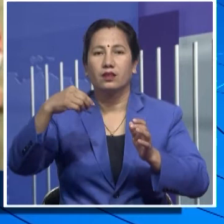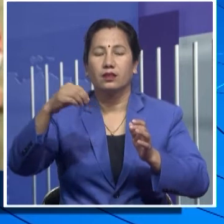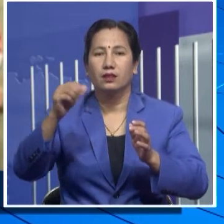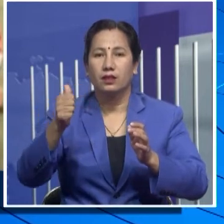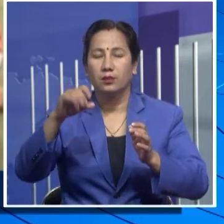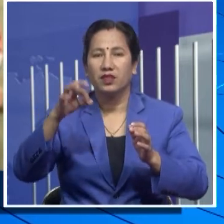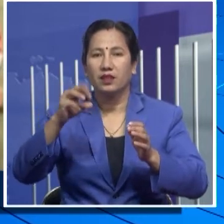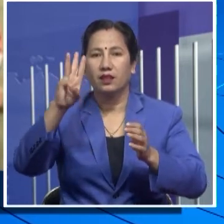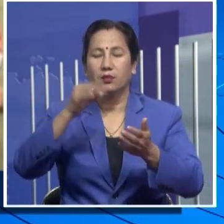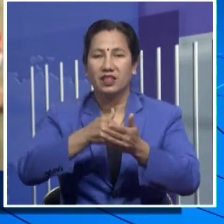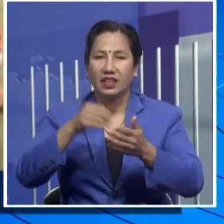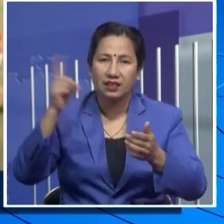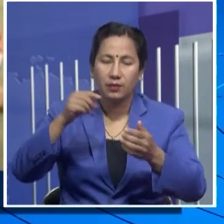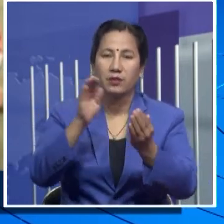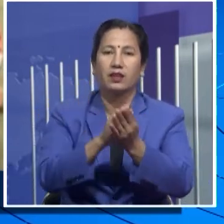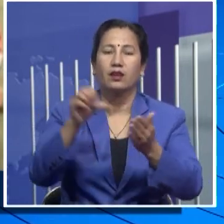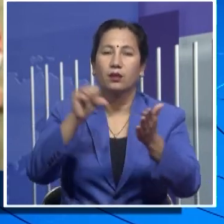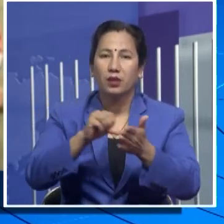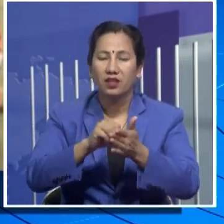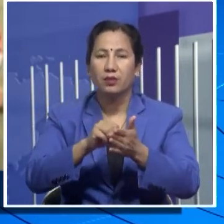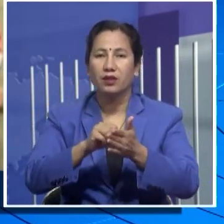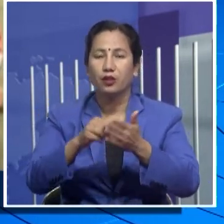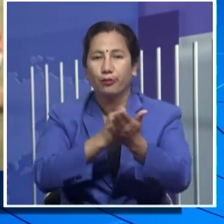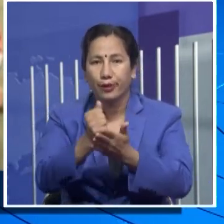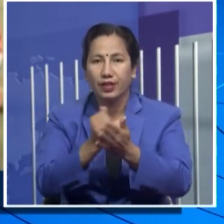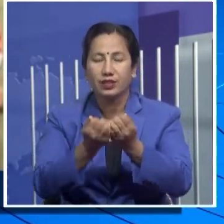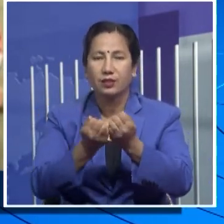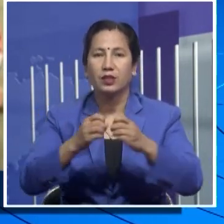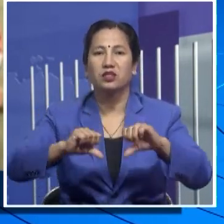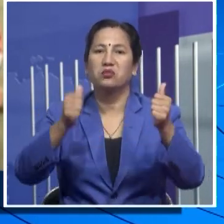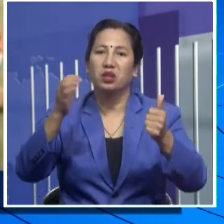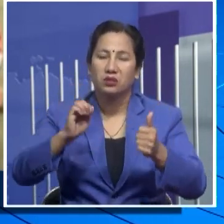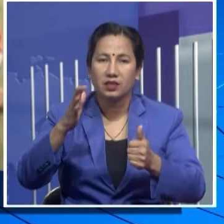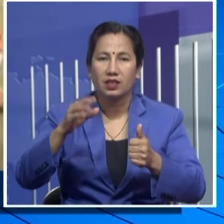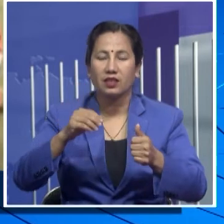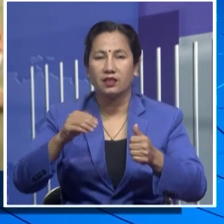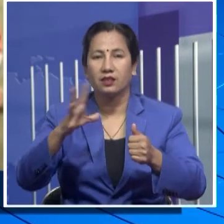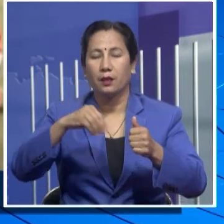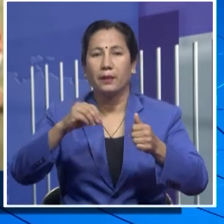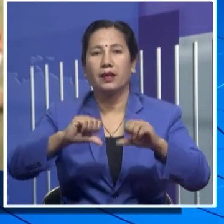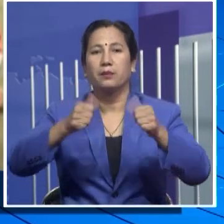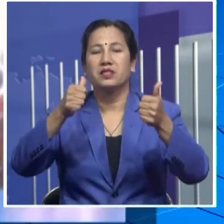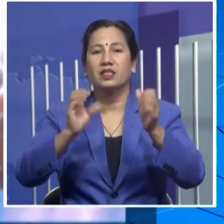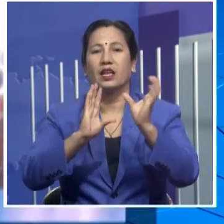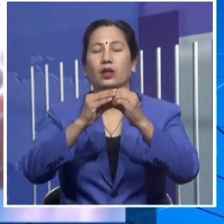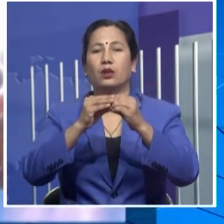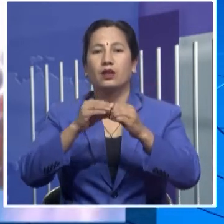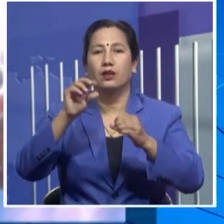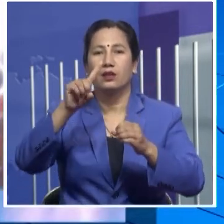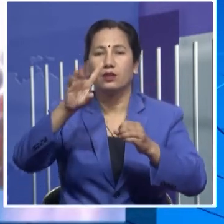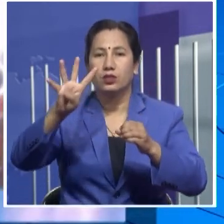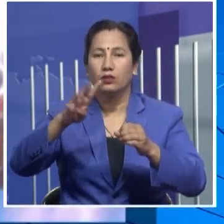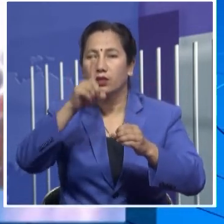मनाङलाई दबावमा राखेको थियो, तर पटक पटक काउन्टर अट्याक प्रयास गरे पनि सफल भने हुन सकेन। सर्वाधिक उपाधि विजेता टोली र